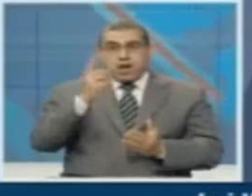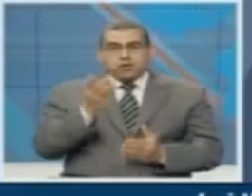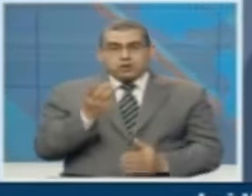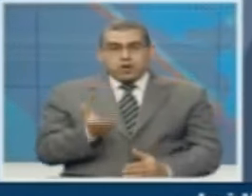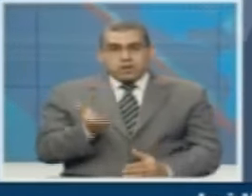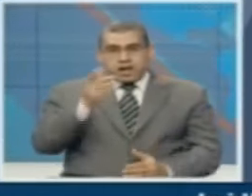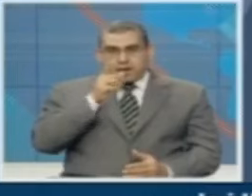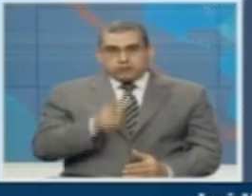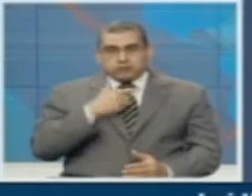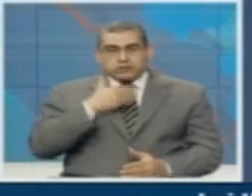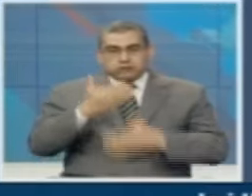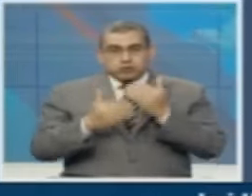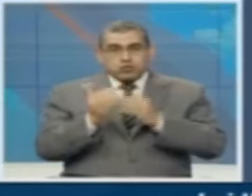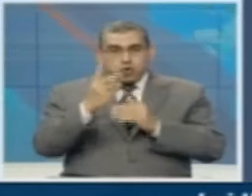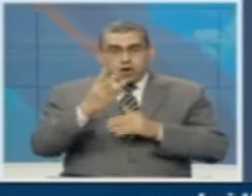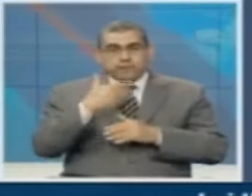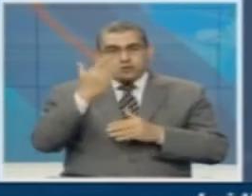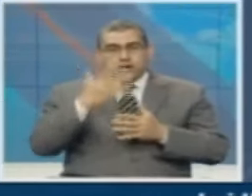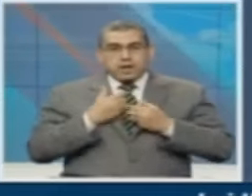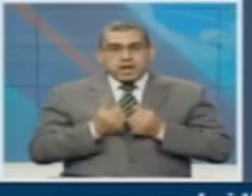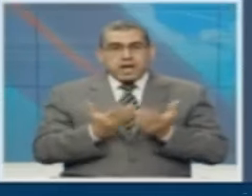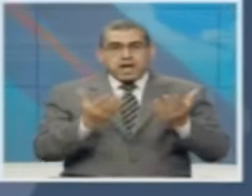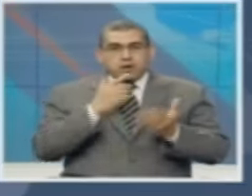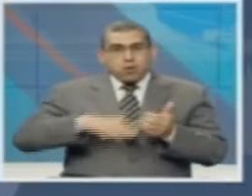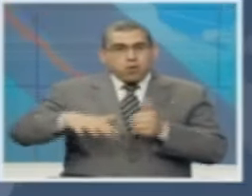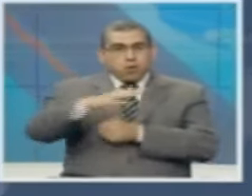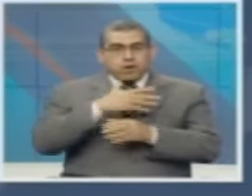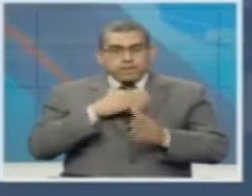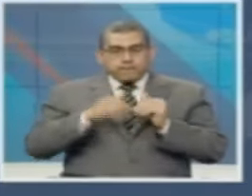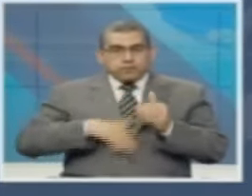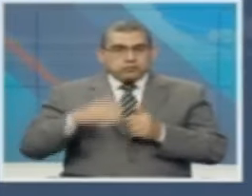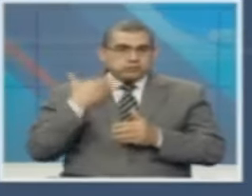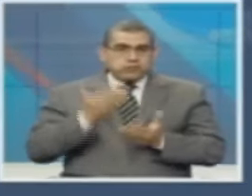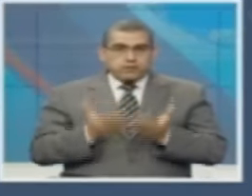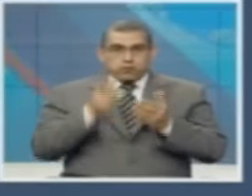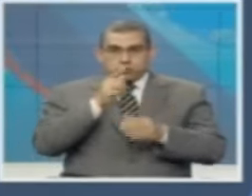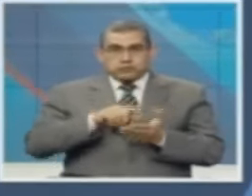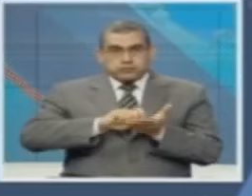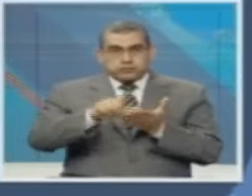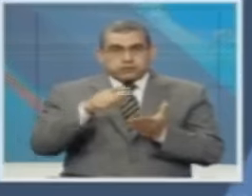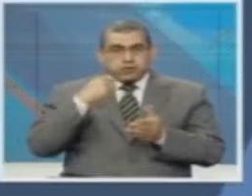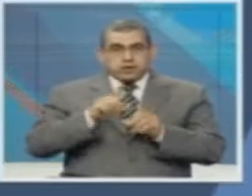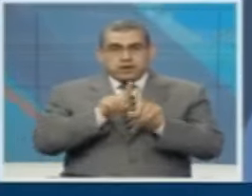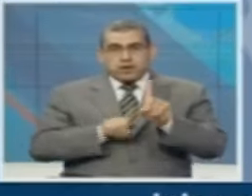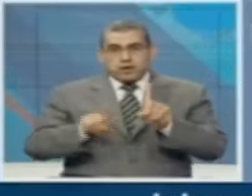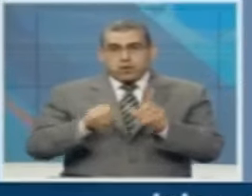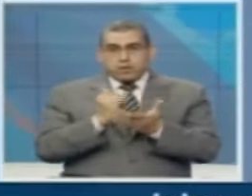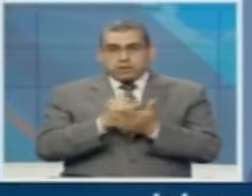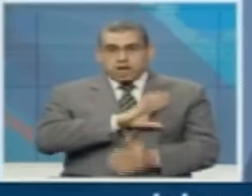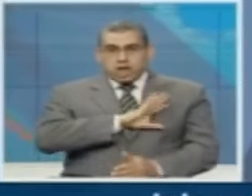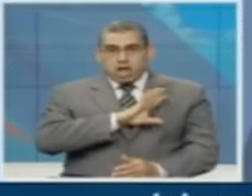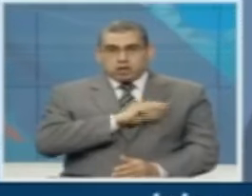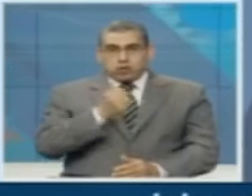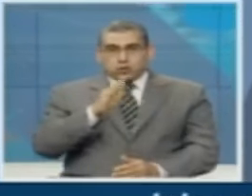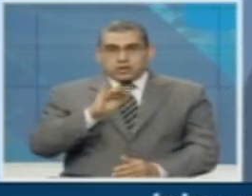سبحانه وتعالى أن يعيده بكل الخير على الوطن باليمن والبركات. كما بعث رئيس أركان حرب القوات